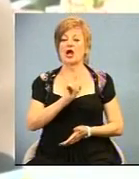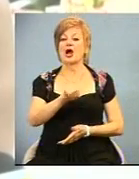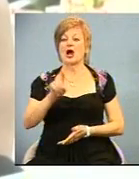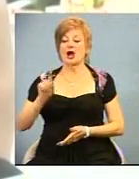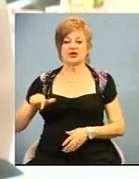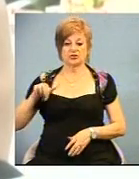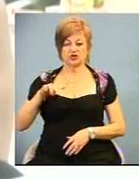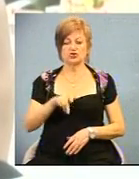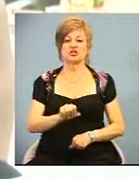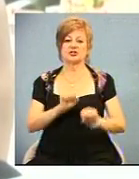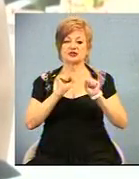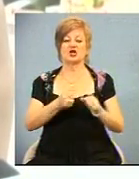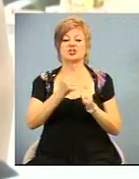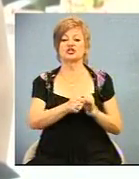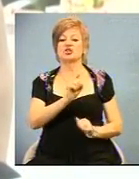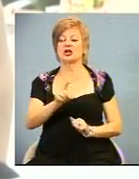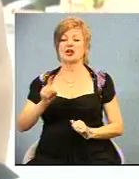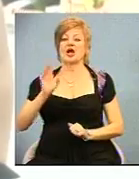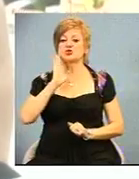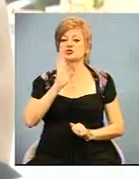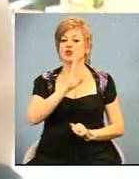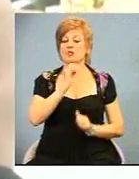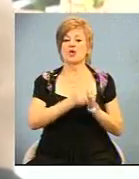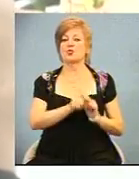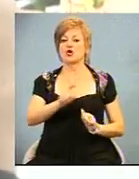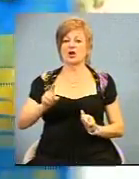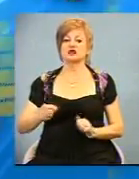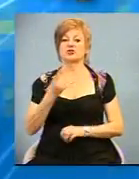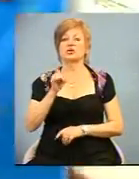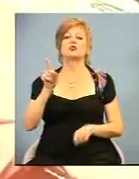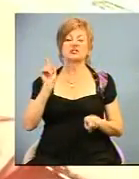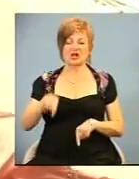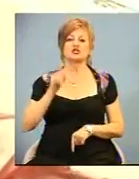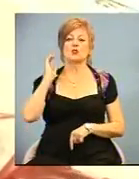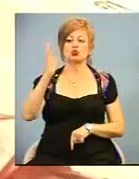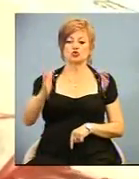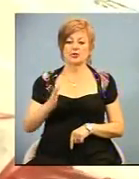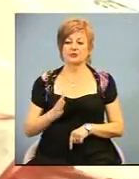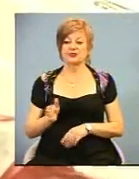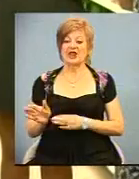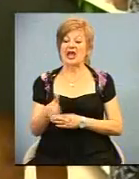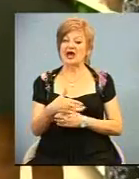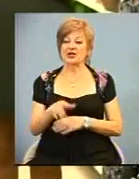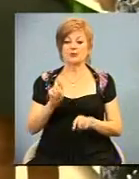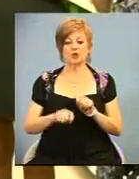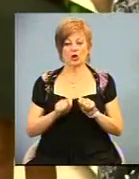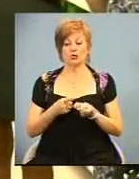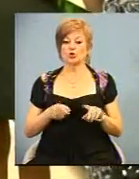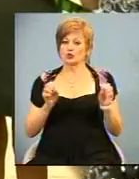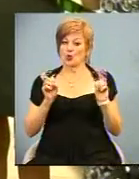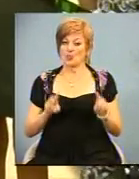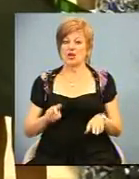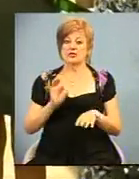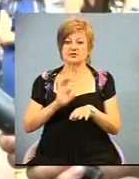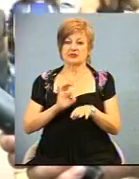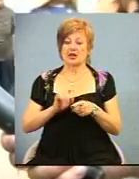захищає кожну маму, кожного дитину, навіть майбутнього. Рибний контроль. Чи загрожує ботулізм на